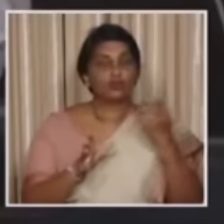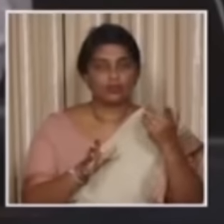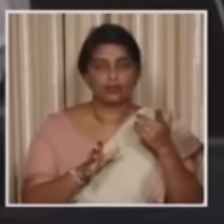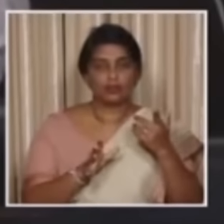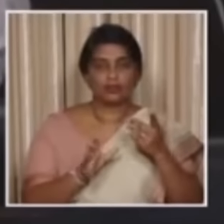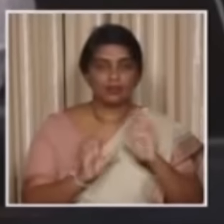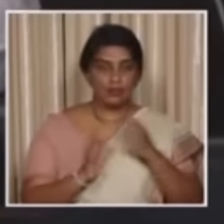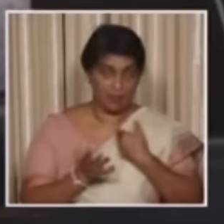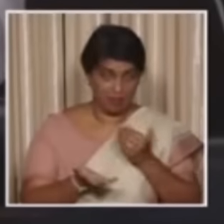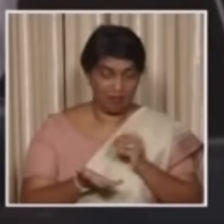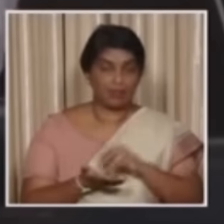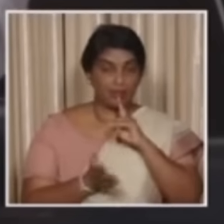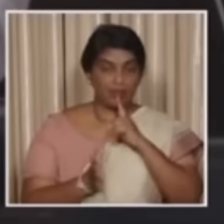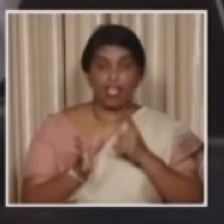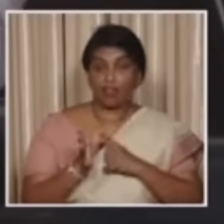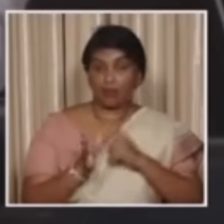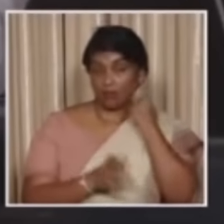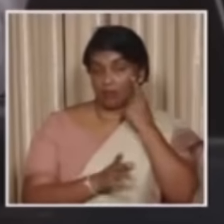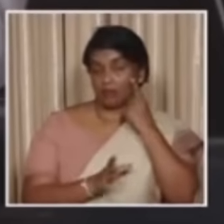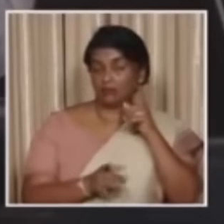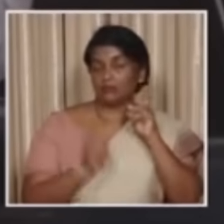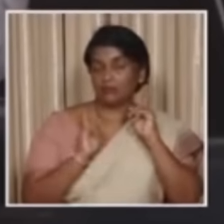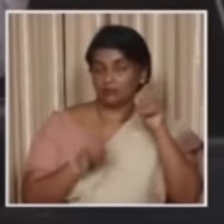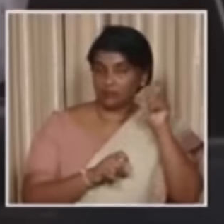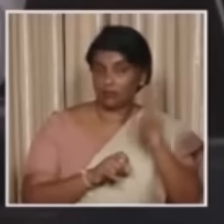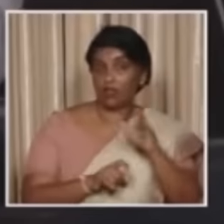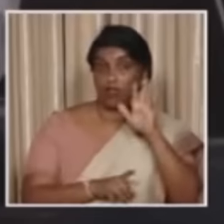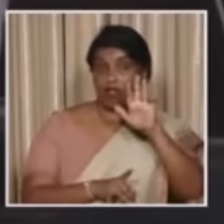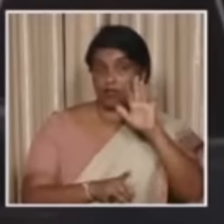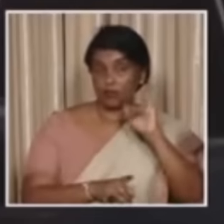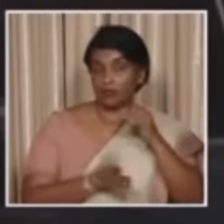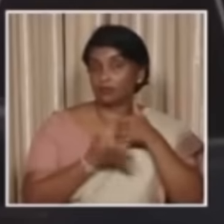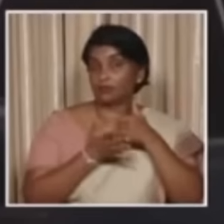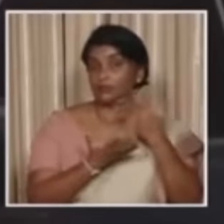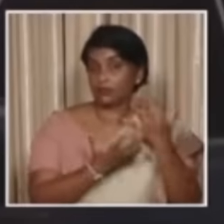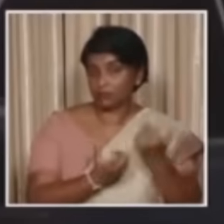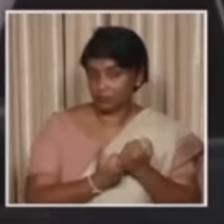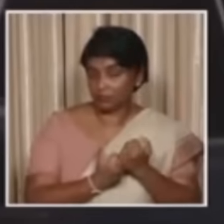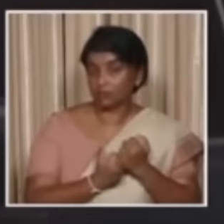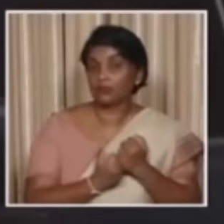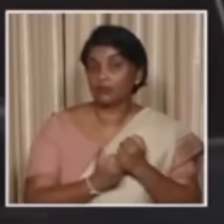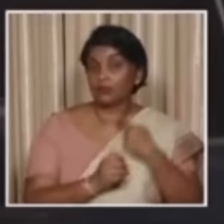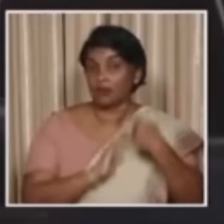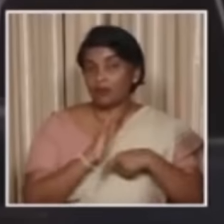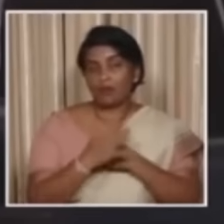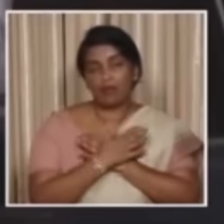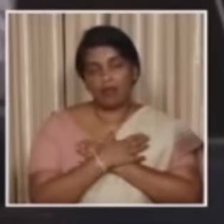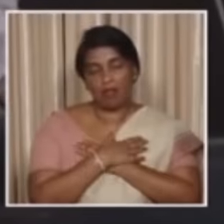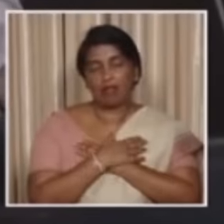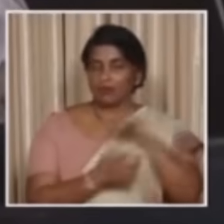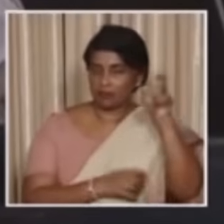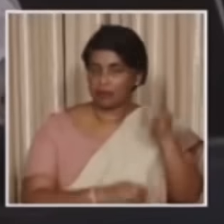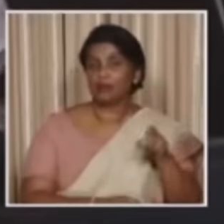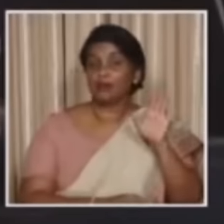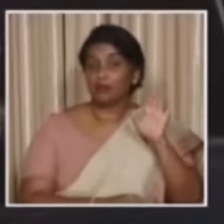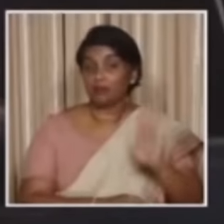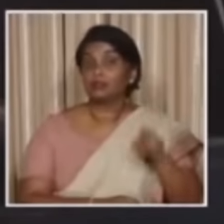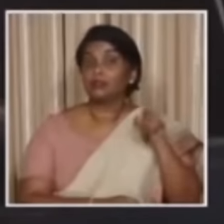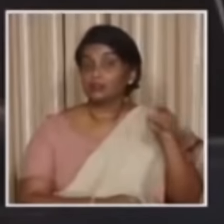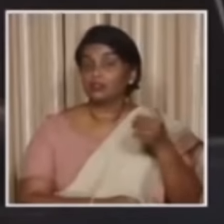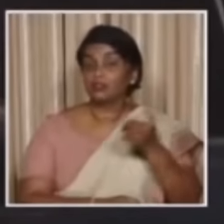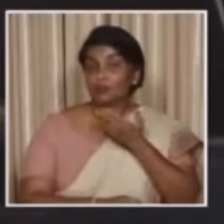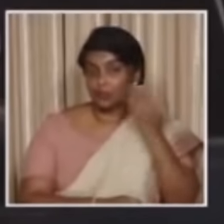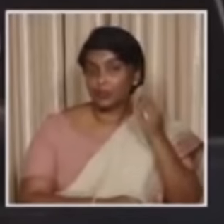මම නැවත කියනවා අර්ජුන රණතුංග දක්ෂ ක්‍රීඩකයෙක් 96 ලෝක කිසලානේ ලංකාවට ගෙනාපු රටම ආදරය කරන ක්‍රීඩකයෙක්. හැබැයි ඔබතුමාට